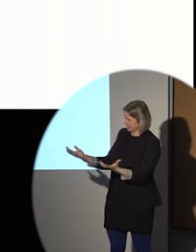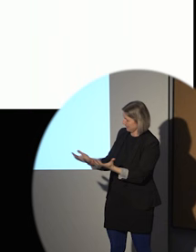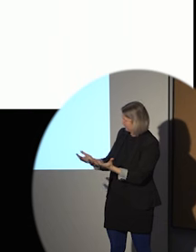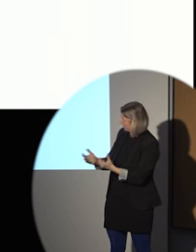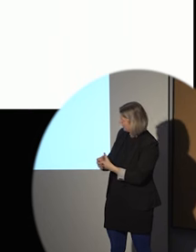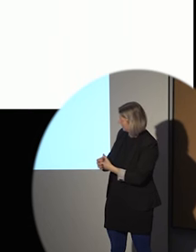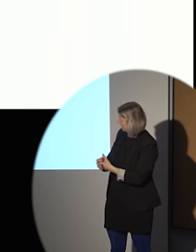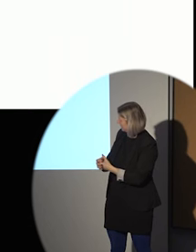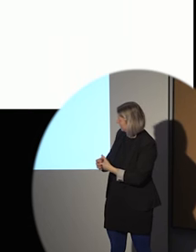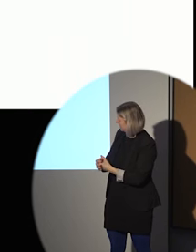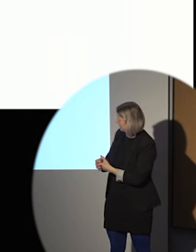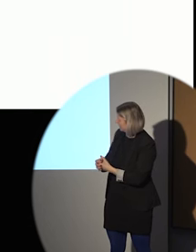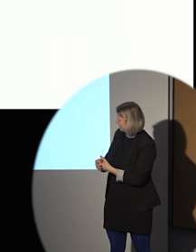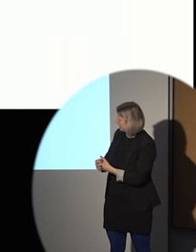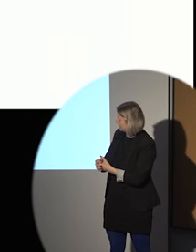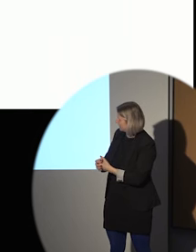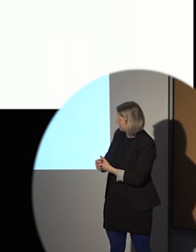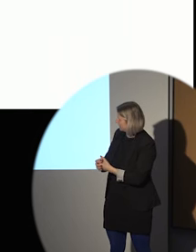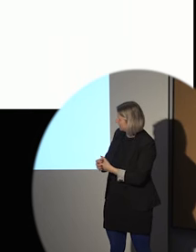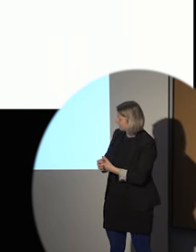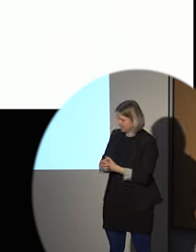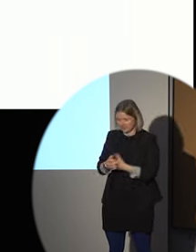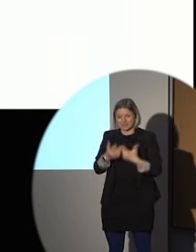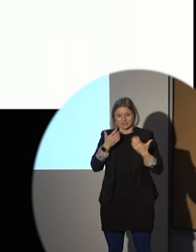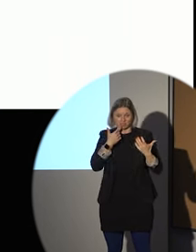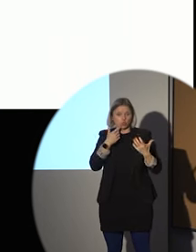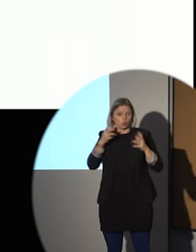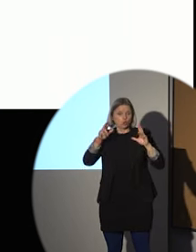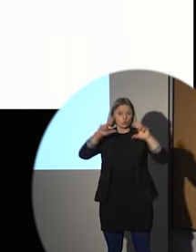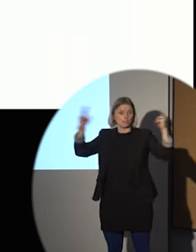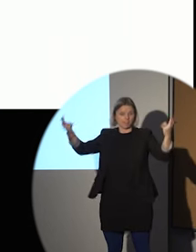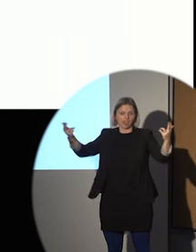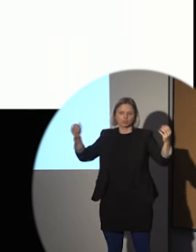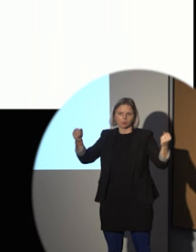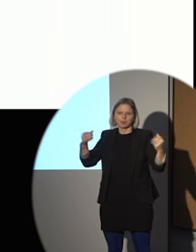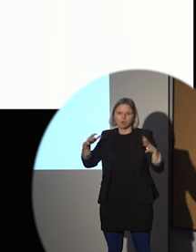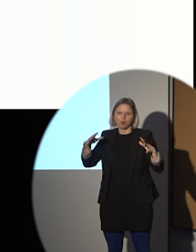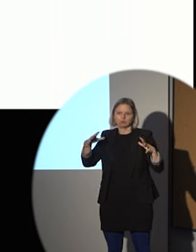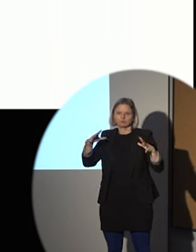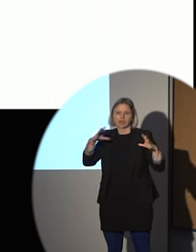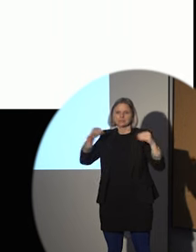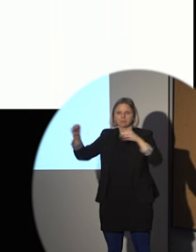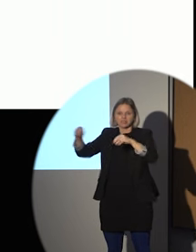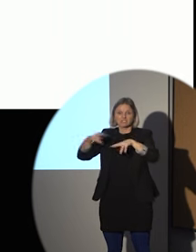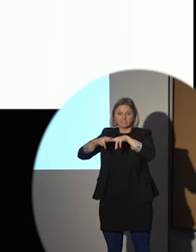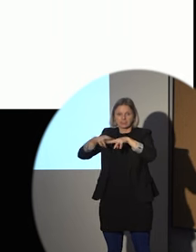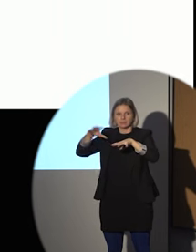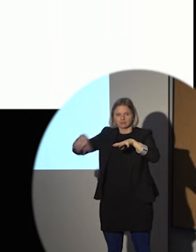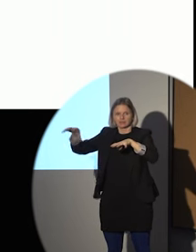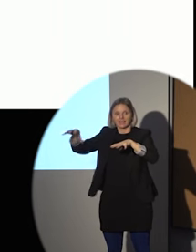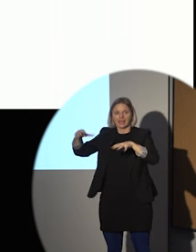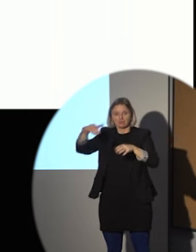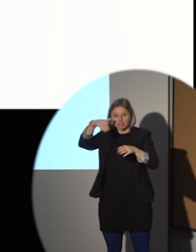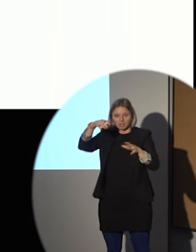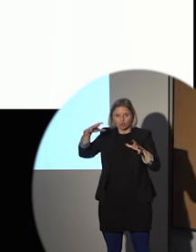le volume de l'univers. Et autour de ces vides, vous voyez des gigantesques filaments dont les tailles sont de l'ordre